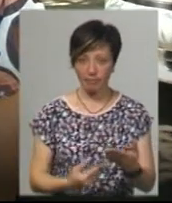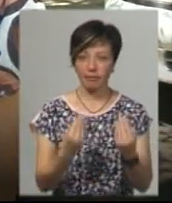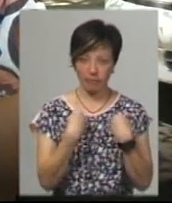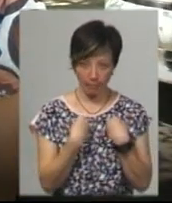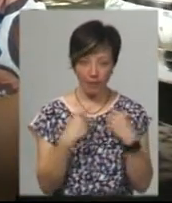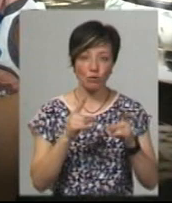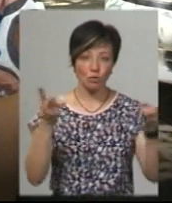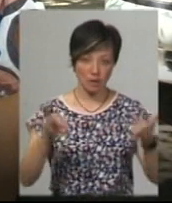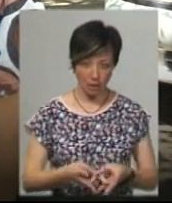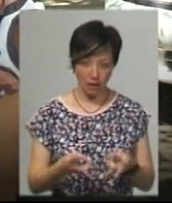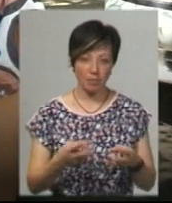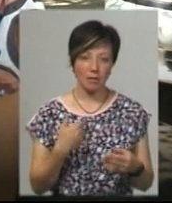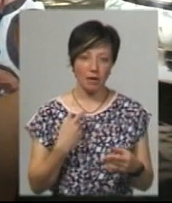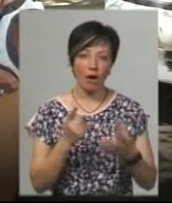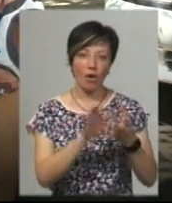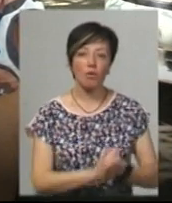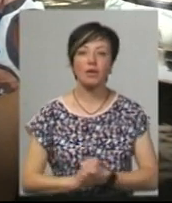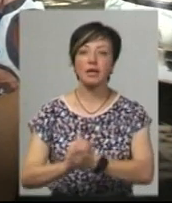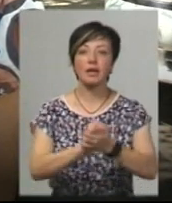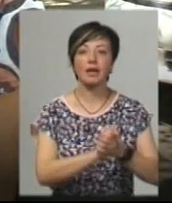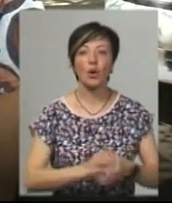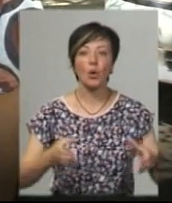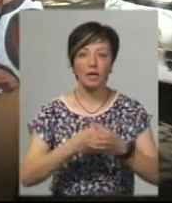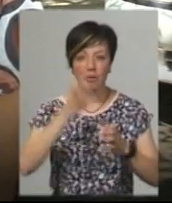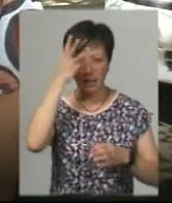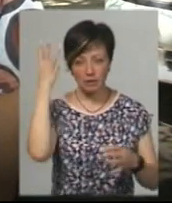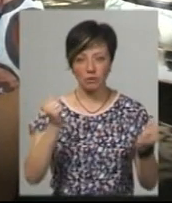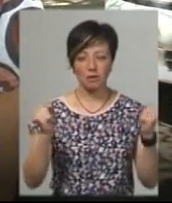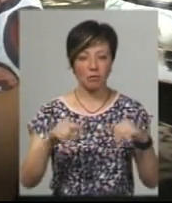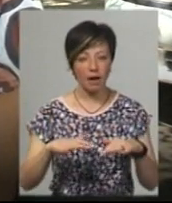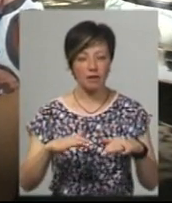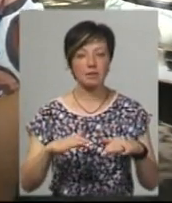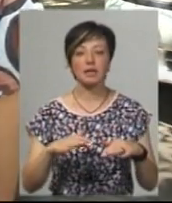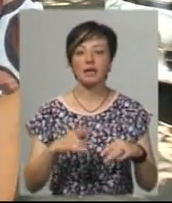ми однією родиною хмельницькою зібралися.